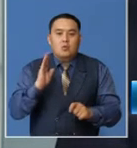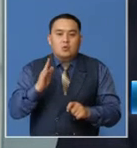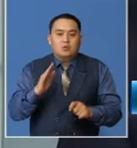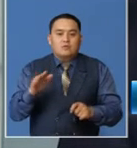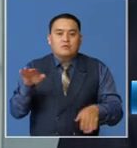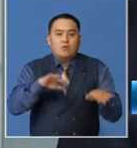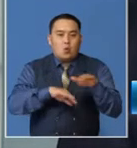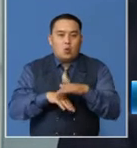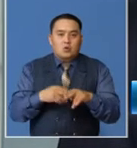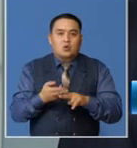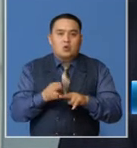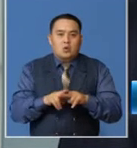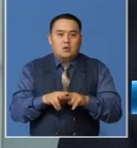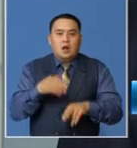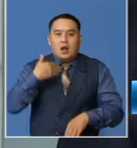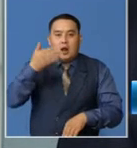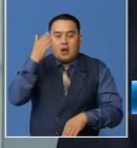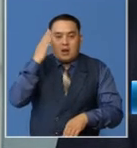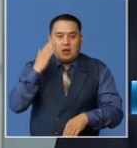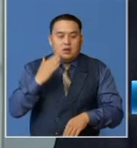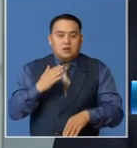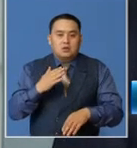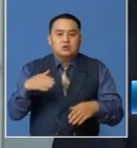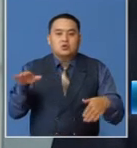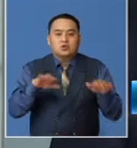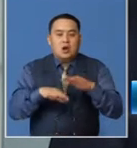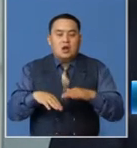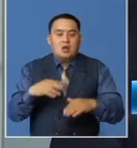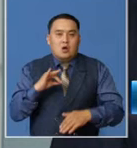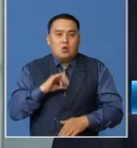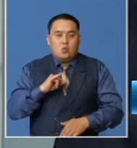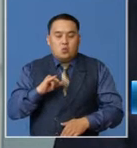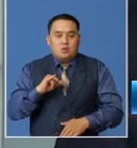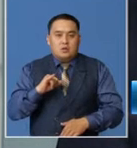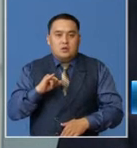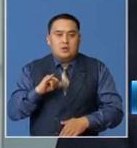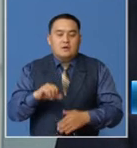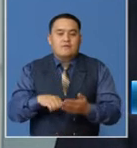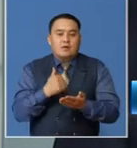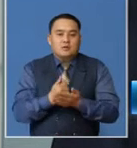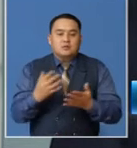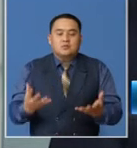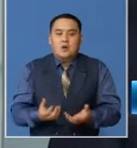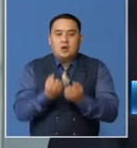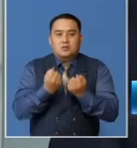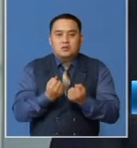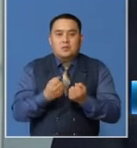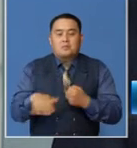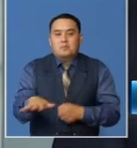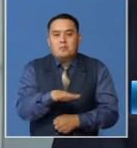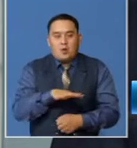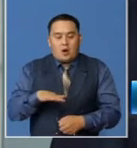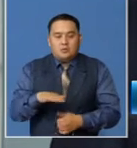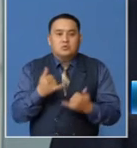горы, то есть на летнего паша, на джеляву. Это одно из вариантов спасения тех пастбищ, которые